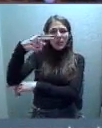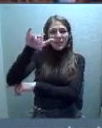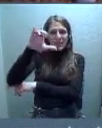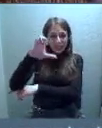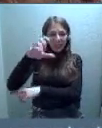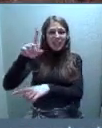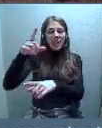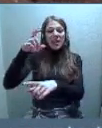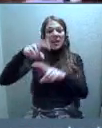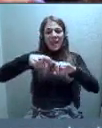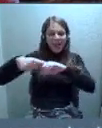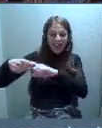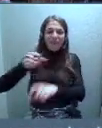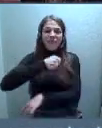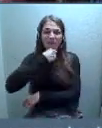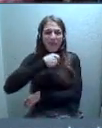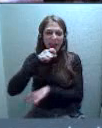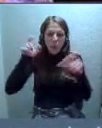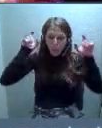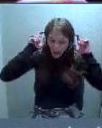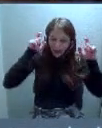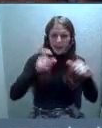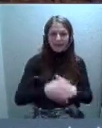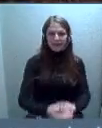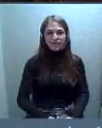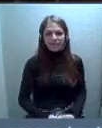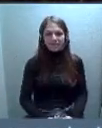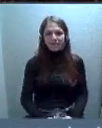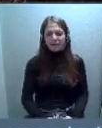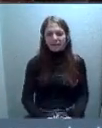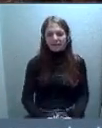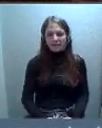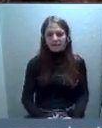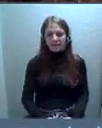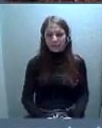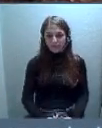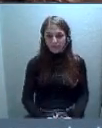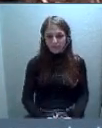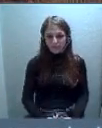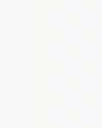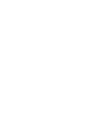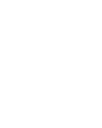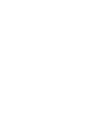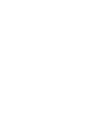aussi. Merci. Merci à vous. On va vous raccompagner dans la salle. Merci.